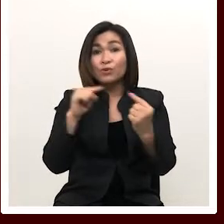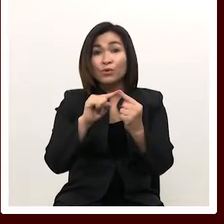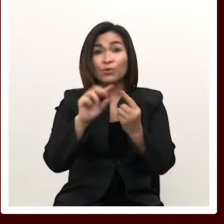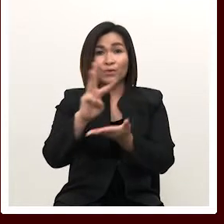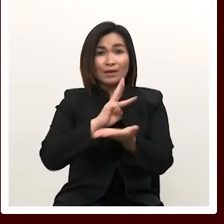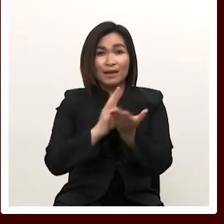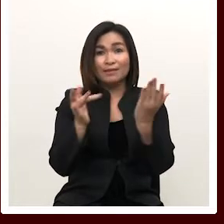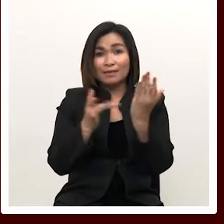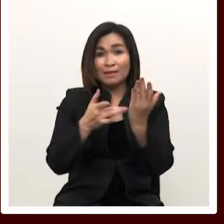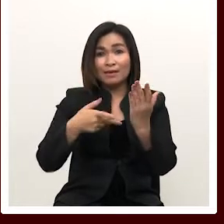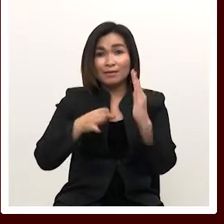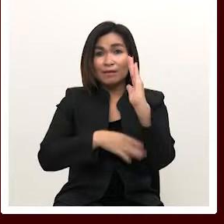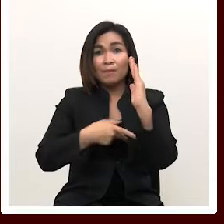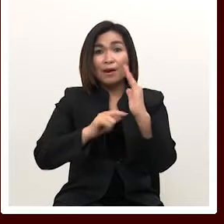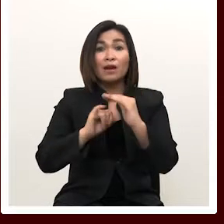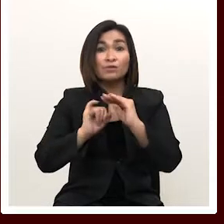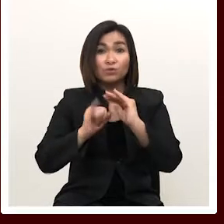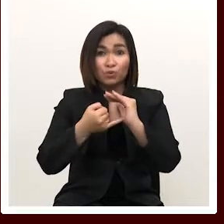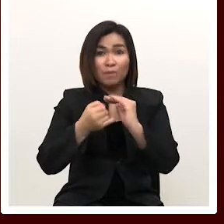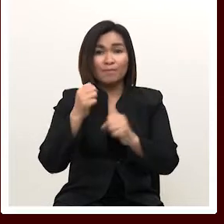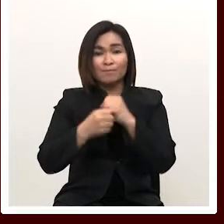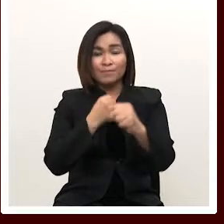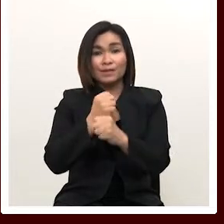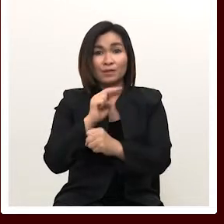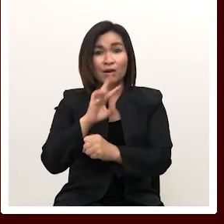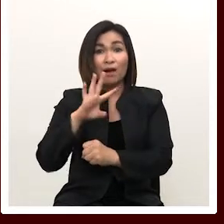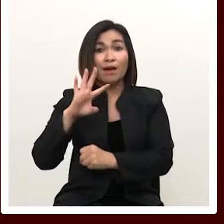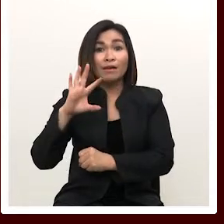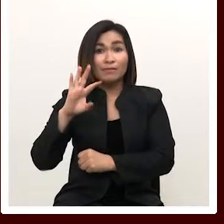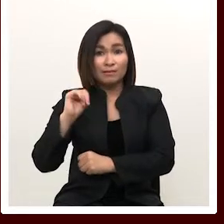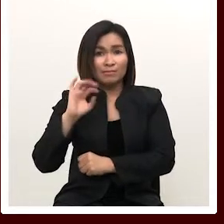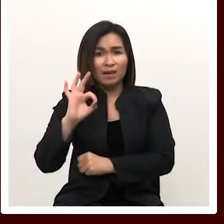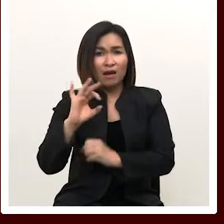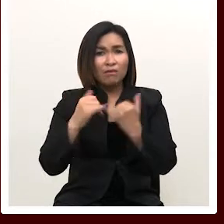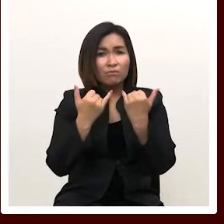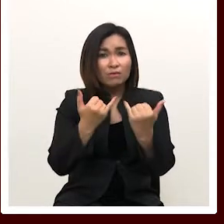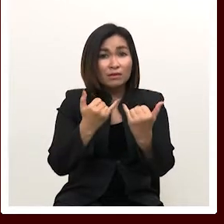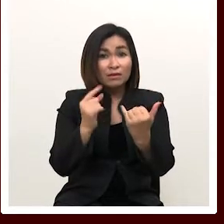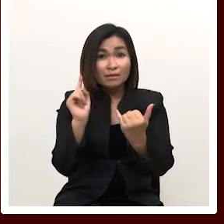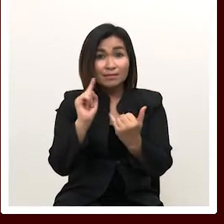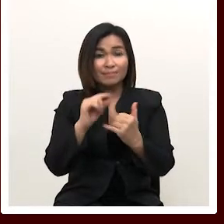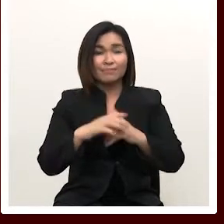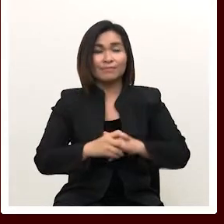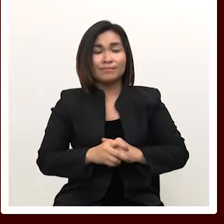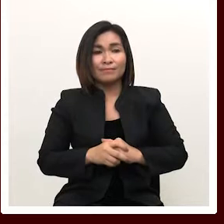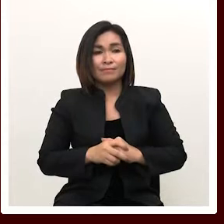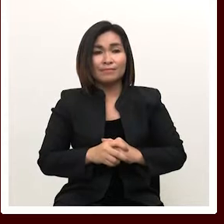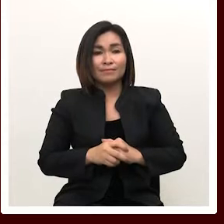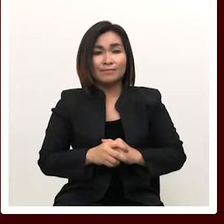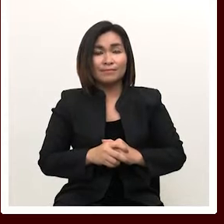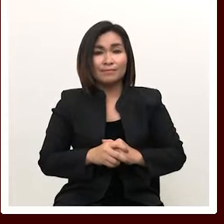พ.ศ.249นะฮะปัจจุบันนะฮะเราสามารถที่จะใช้พนักงาน